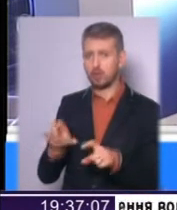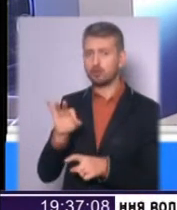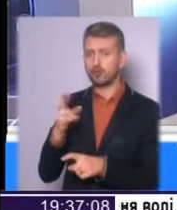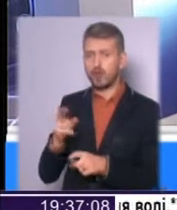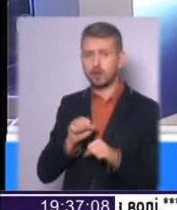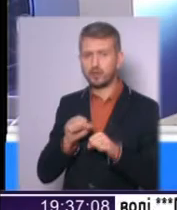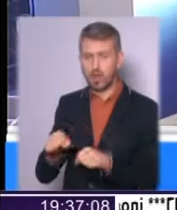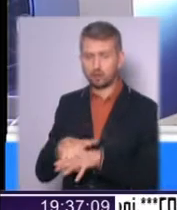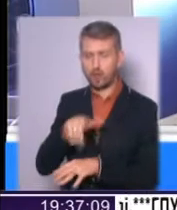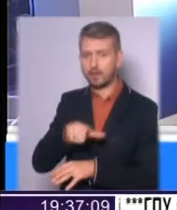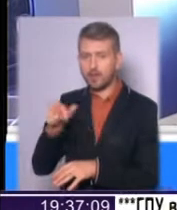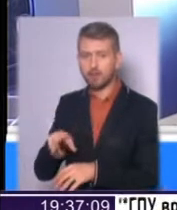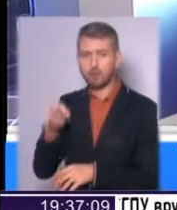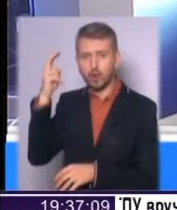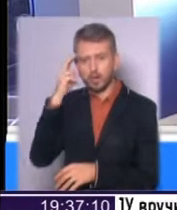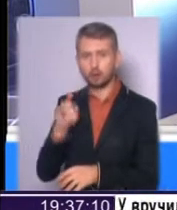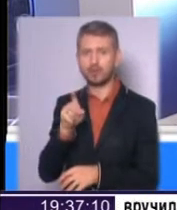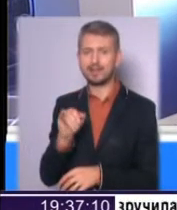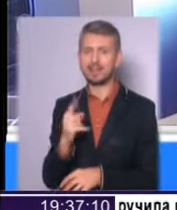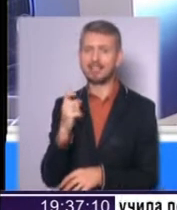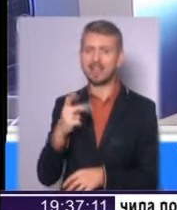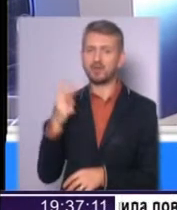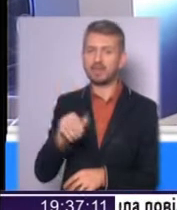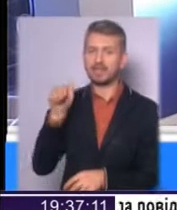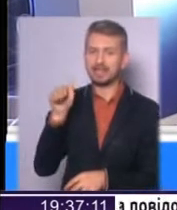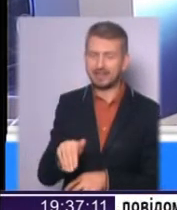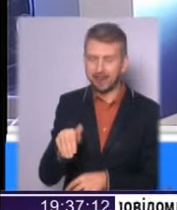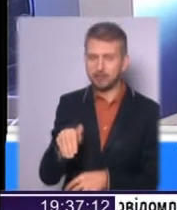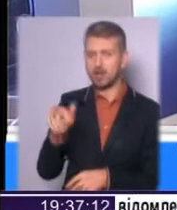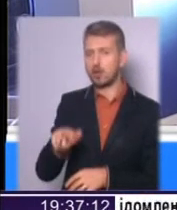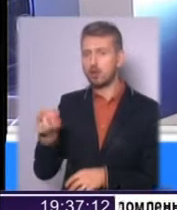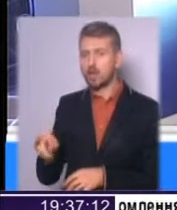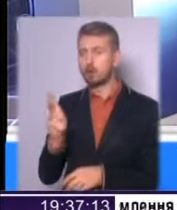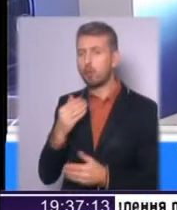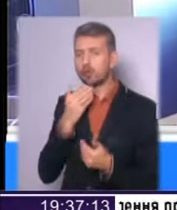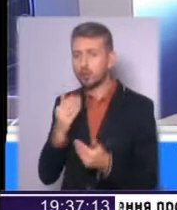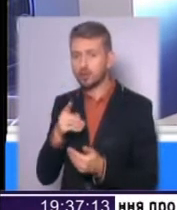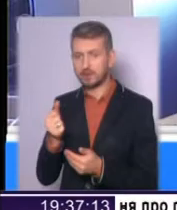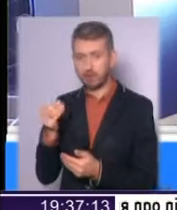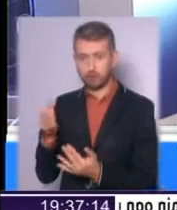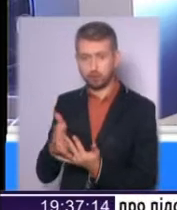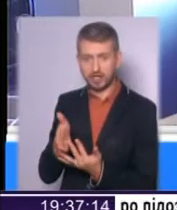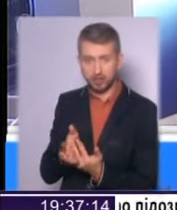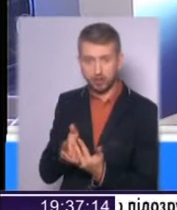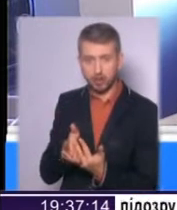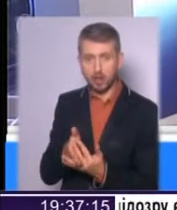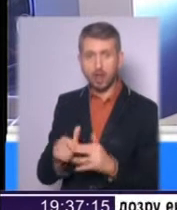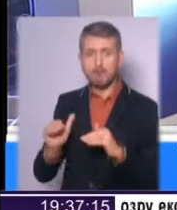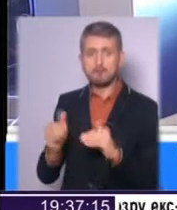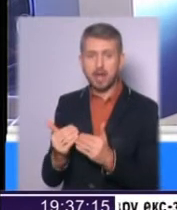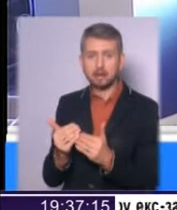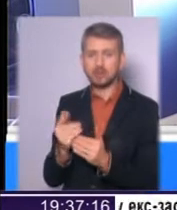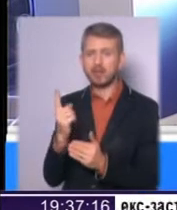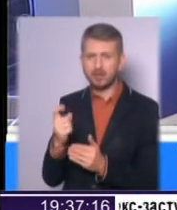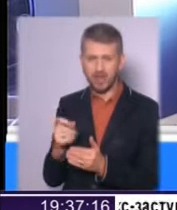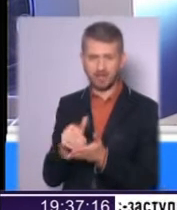по Киеву. И еще у меня вопрос насчет субсидий. Дело в том, что половину тех, кто подавал на субсидии в городе Киеве, отказали.